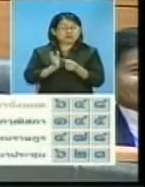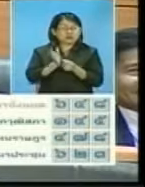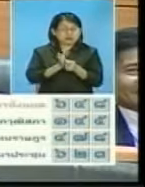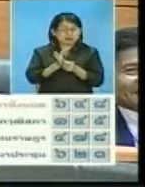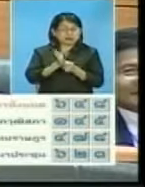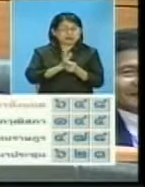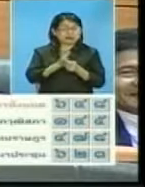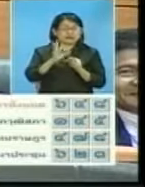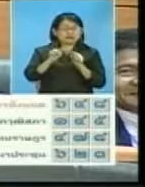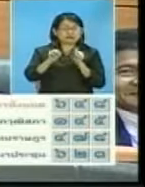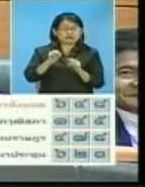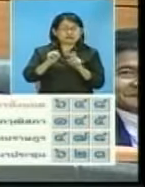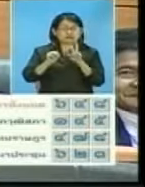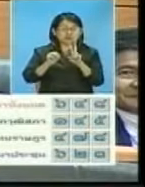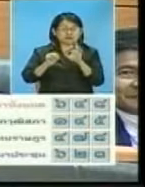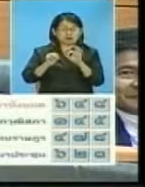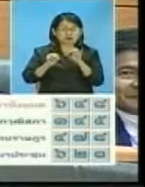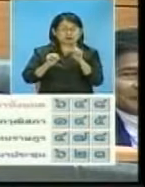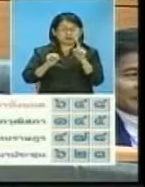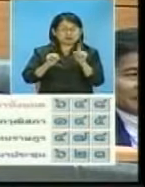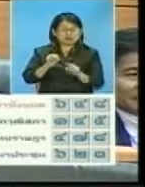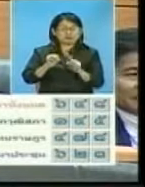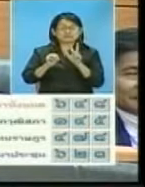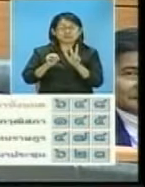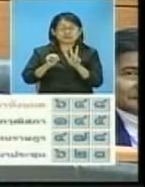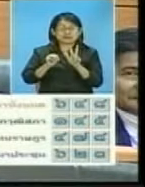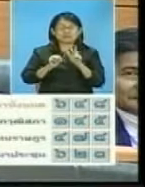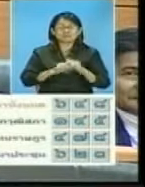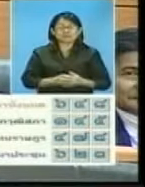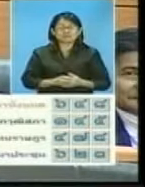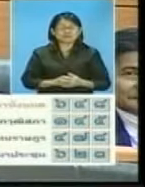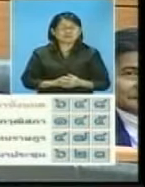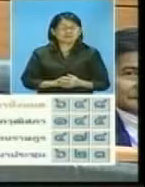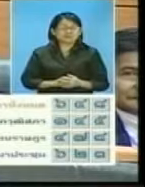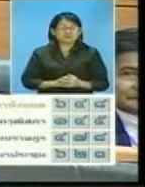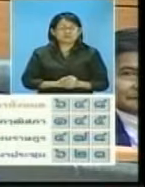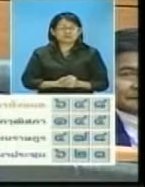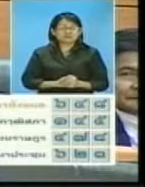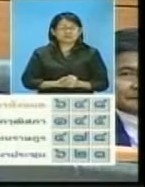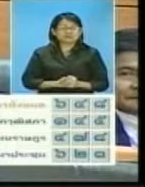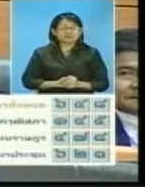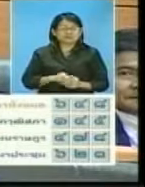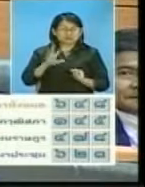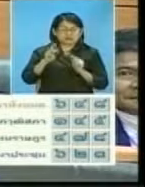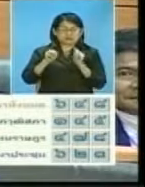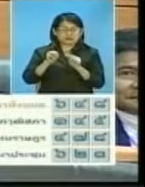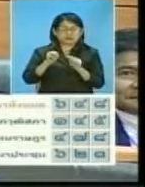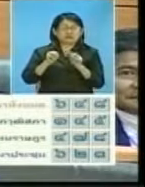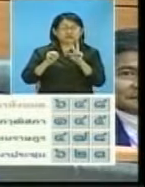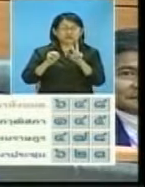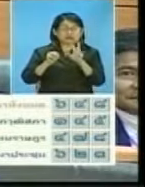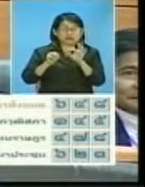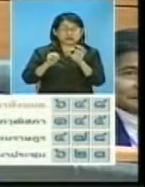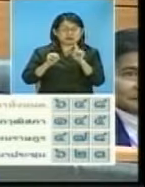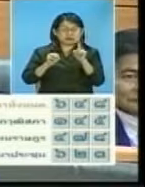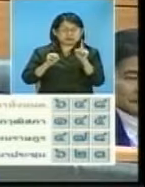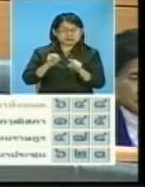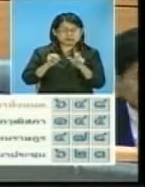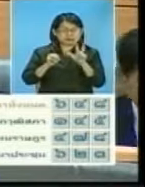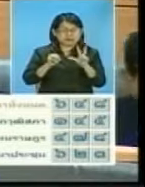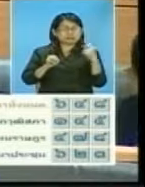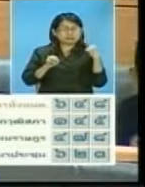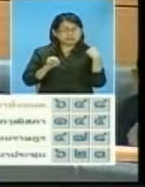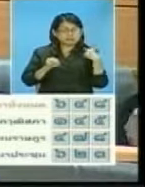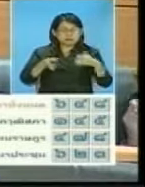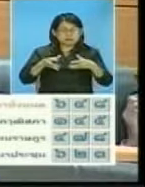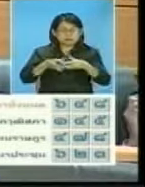ไว้ในมาตรา 291/3 ซึ่งมาตรานี้ก็มีทั้งฝ่ายค้านและก็ฝ่าย